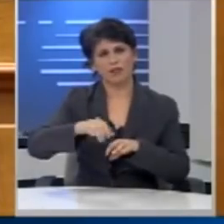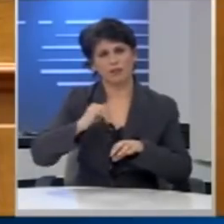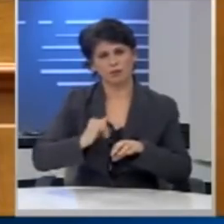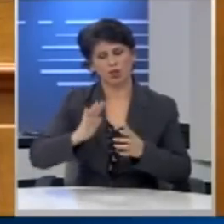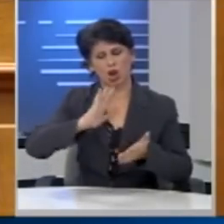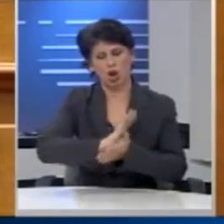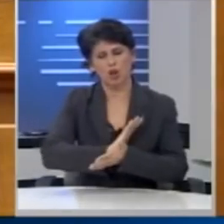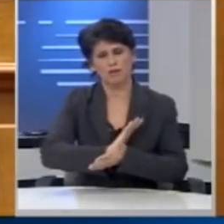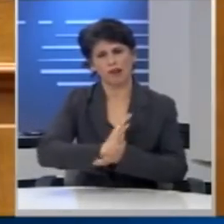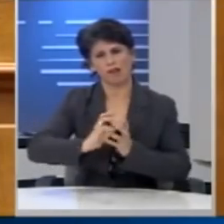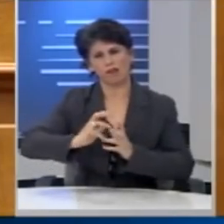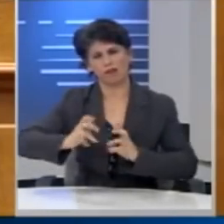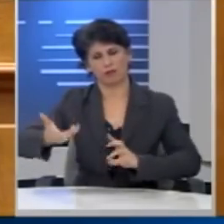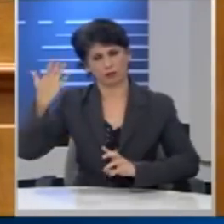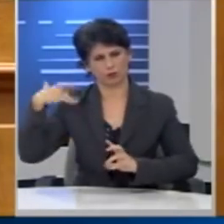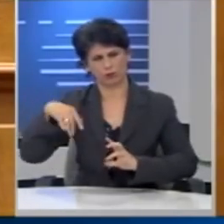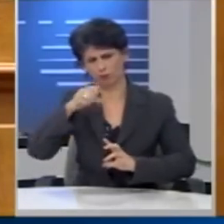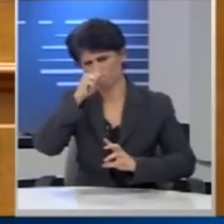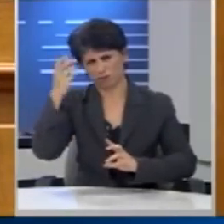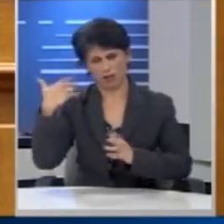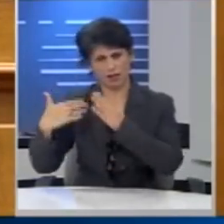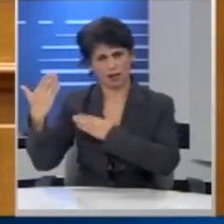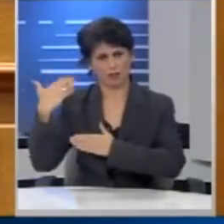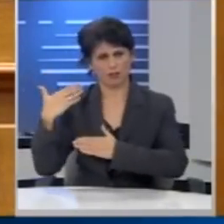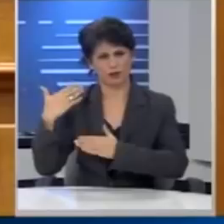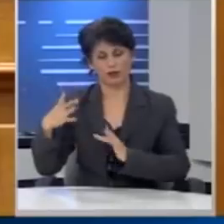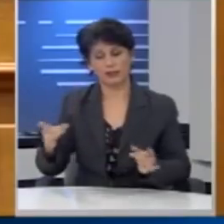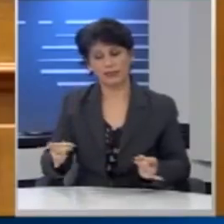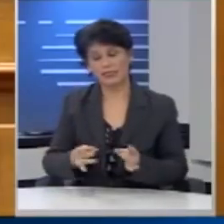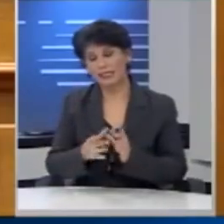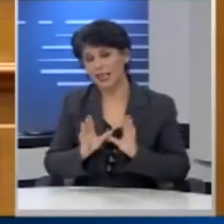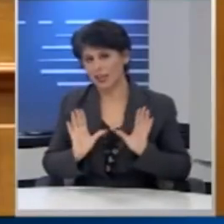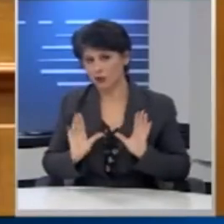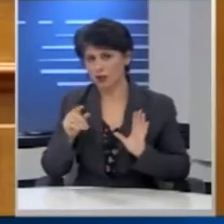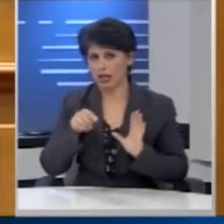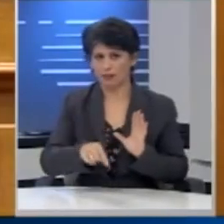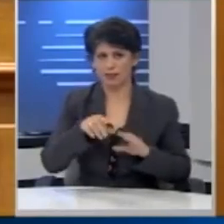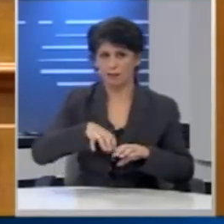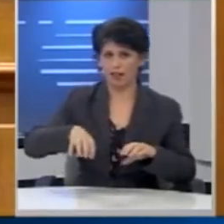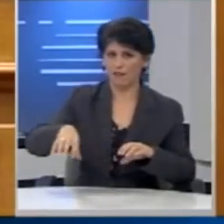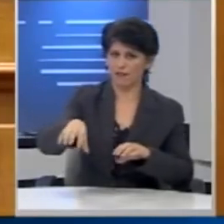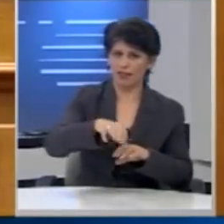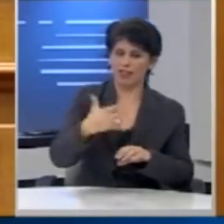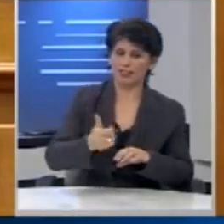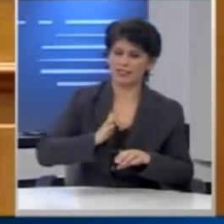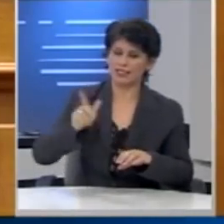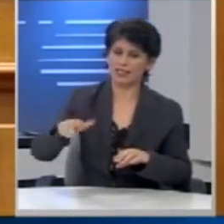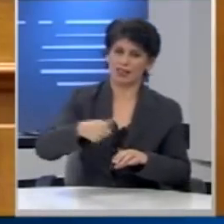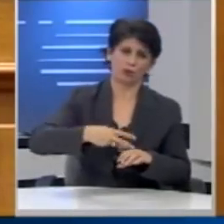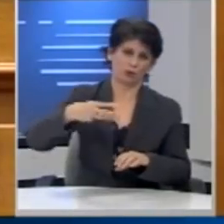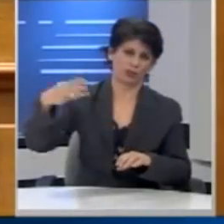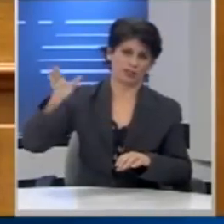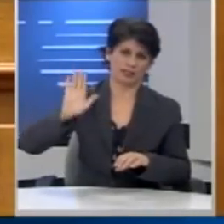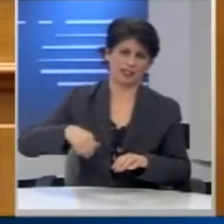που έμειναν κολλημένες σε αγκυλώσεις του παρελθόντος. Όλος τυχαίως αυτές ήταν στα χέρια στελεχών του